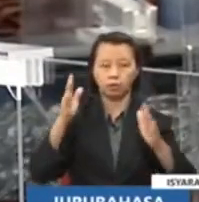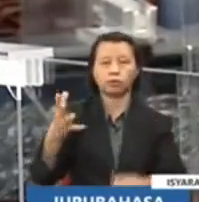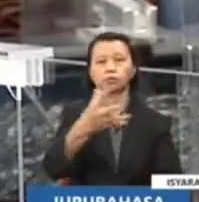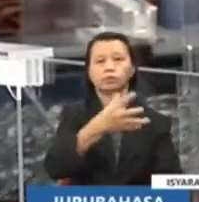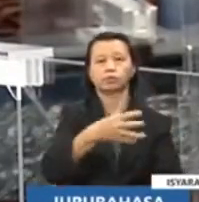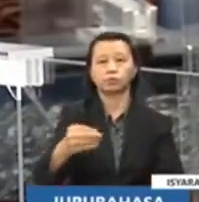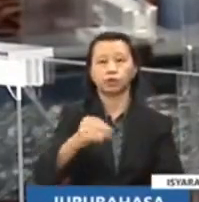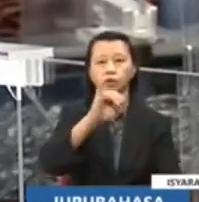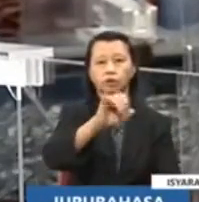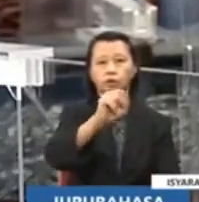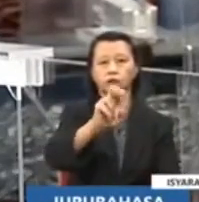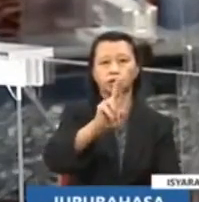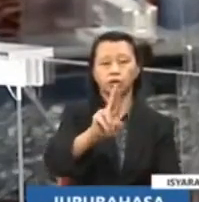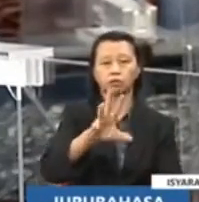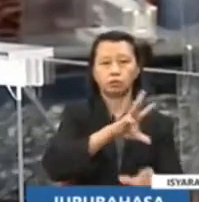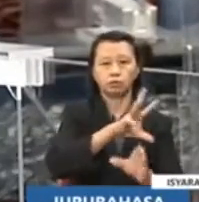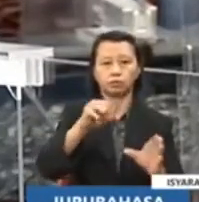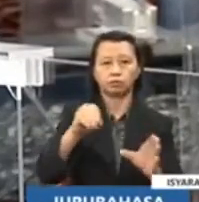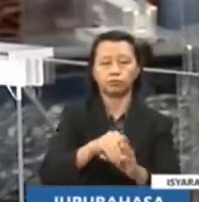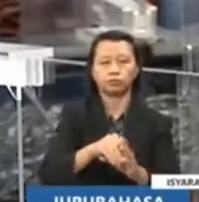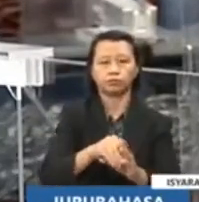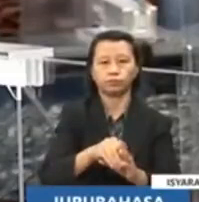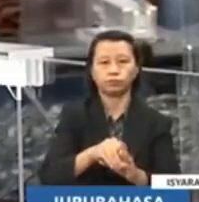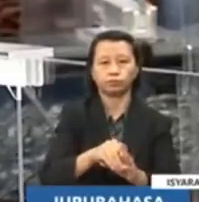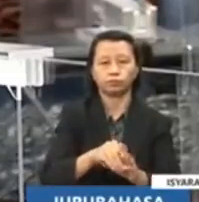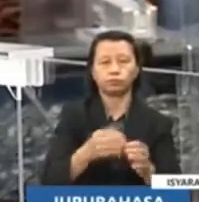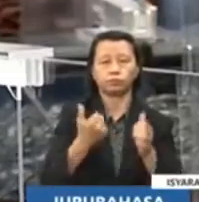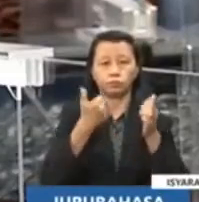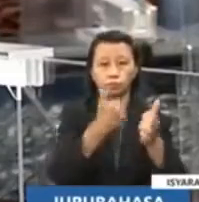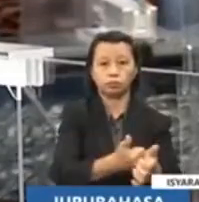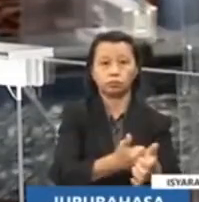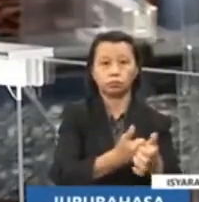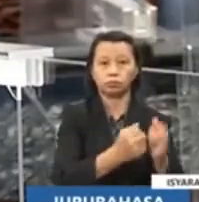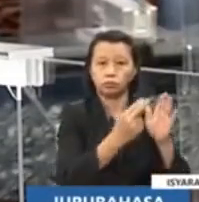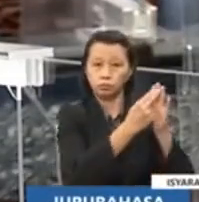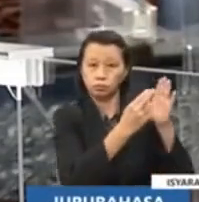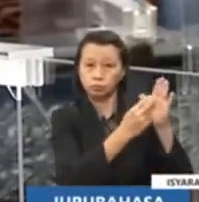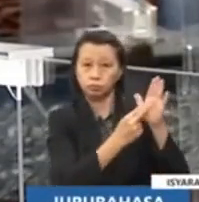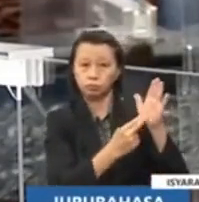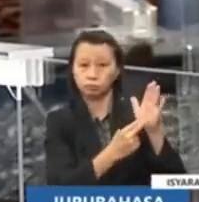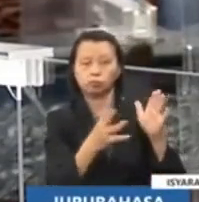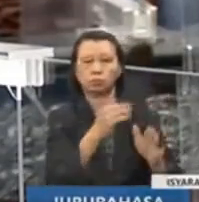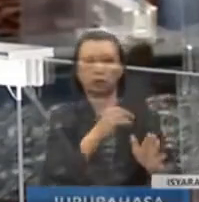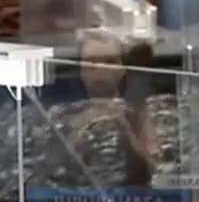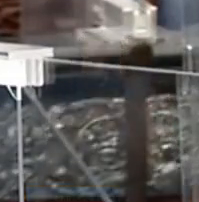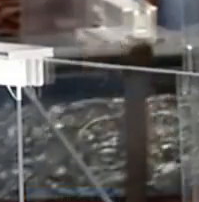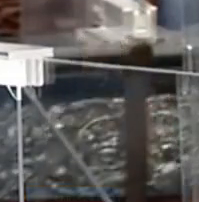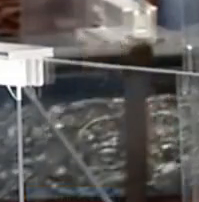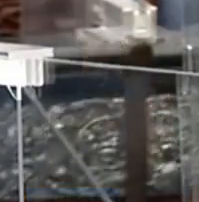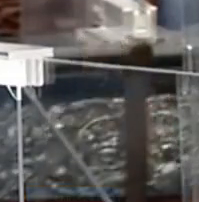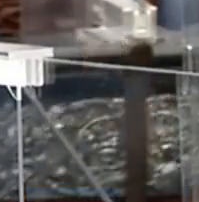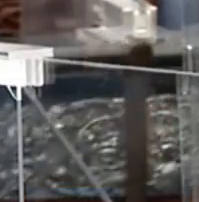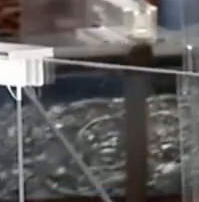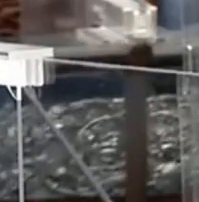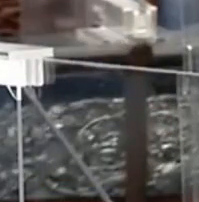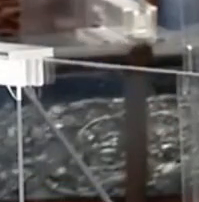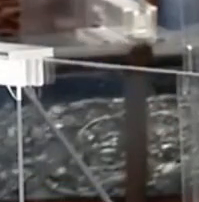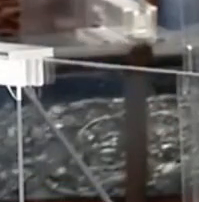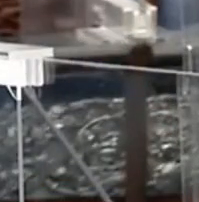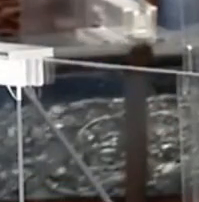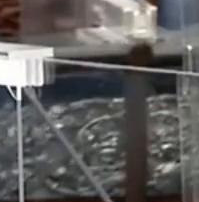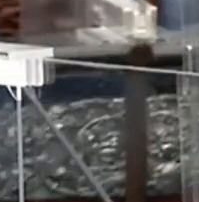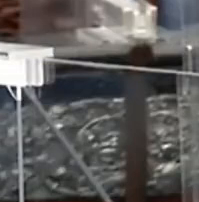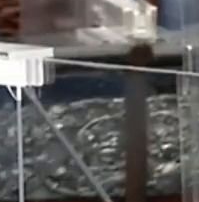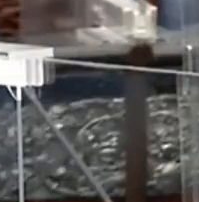itu, isu-isu melibatkan pematuhan kepada undang-undang dan peraturan jalan juga